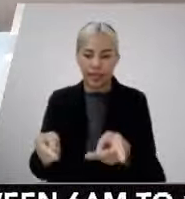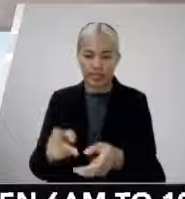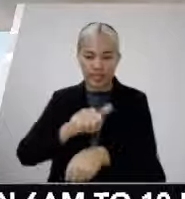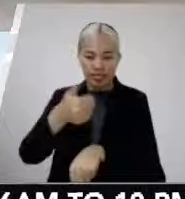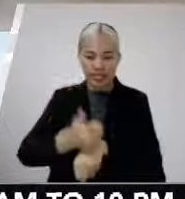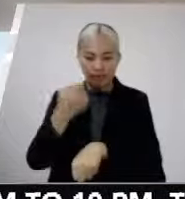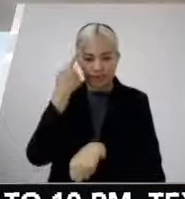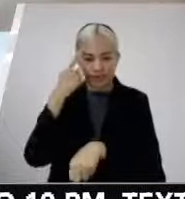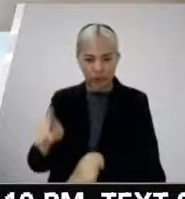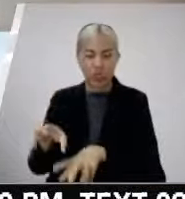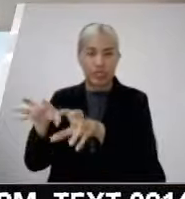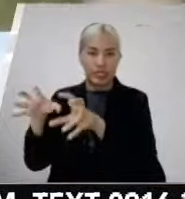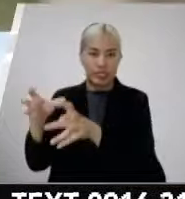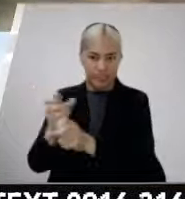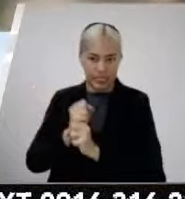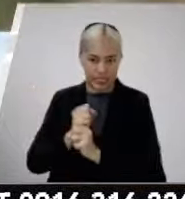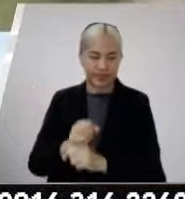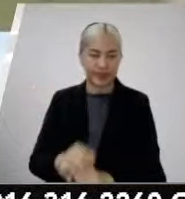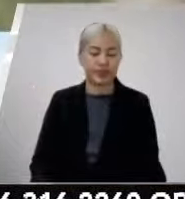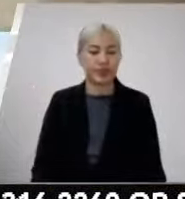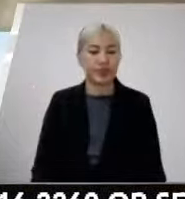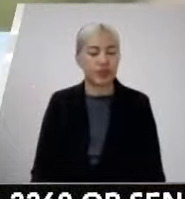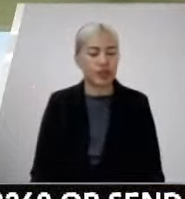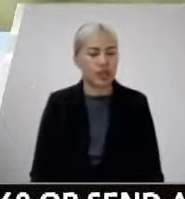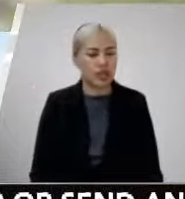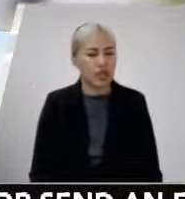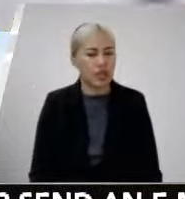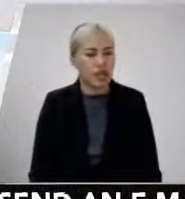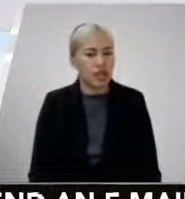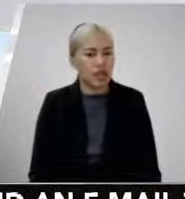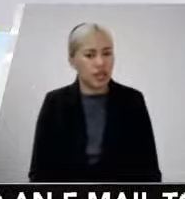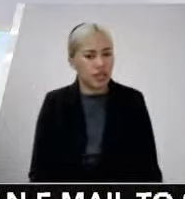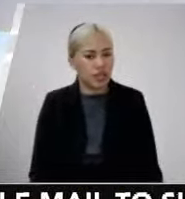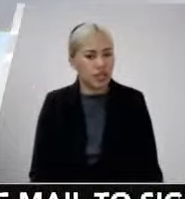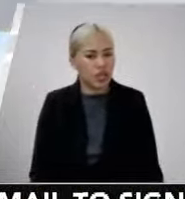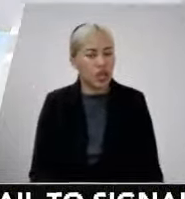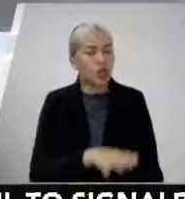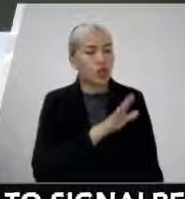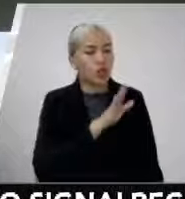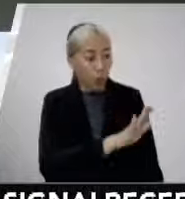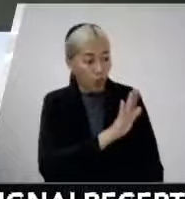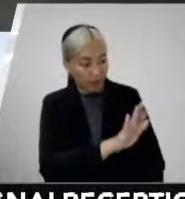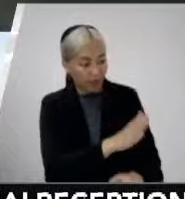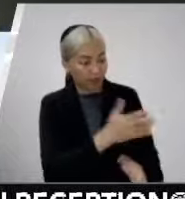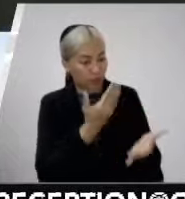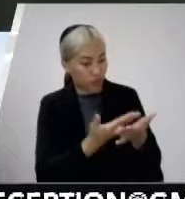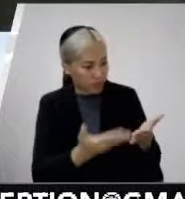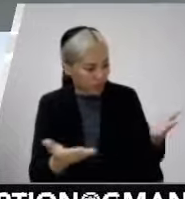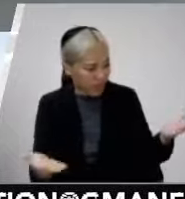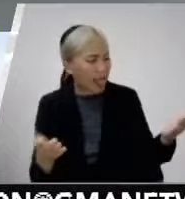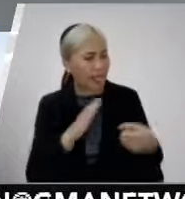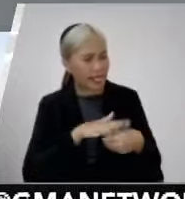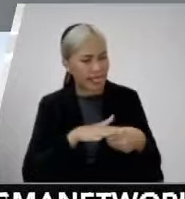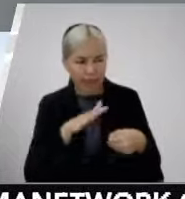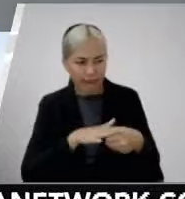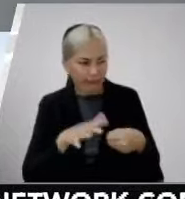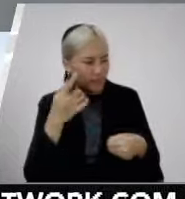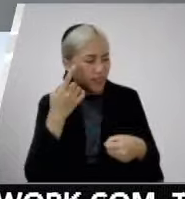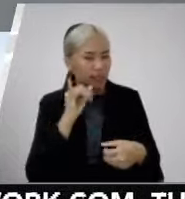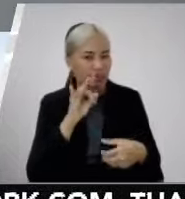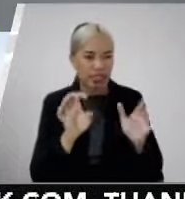pang pagdalo ng lahar? Sapat naman po yung inyong supply at evacuation center ngayon dyan? Yes po, pinaghandaan po natin